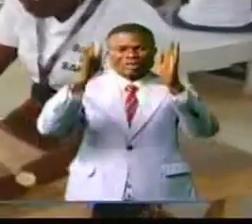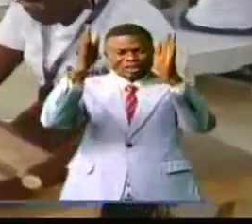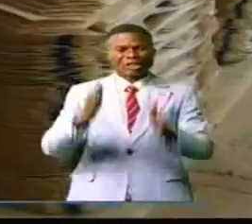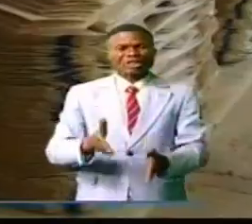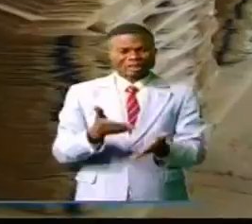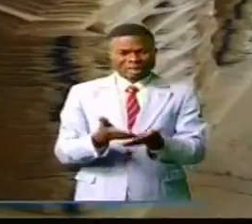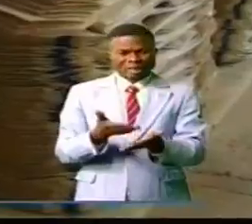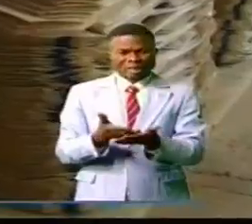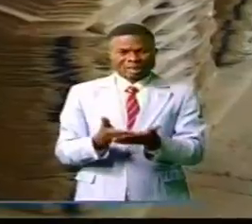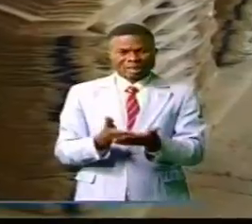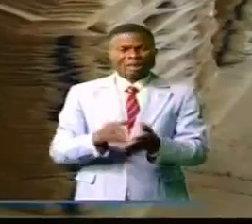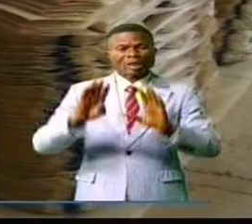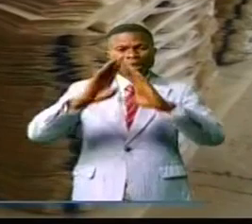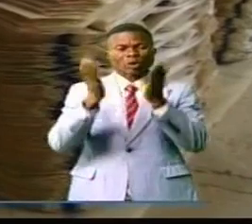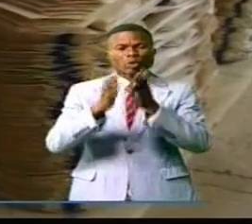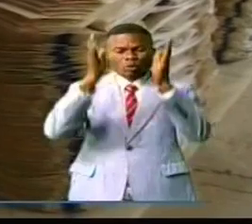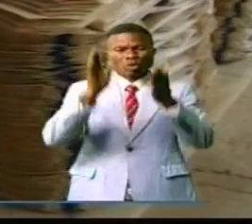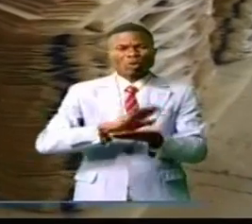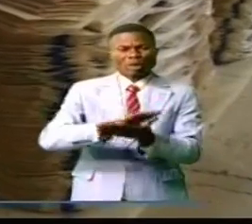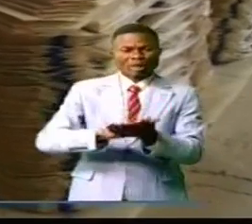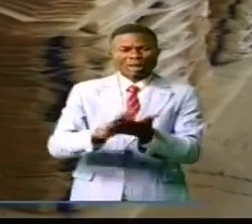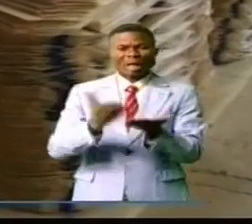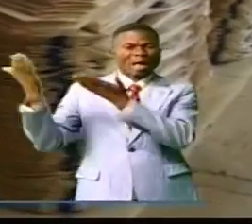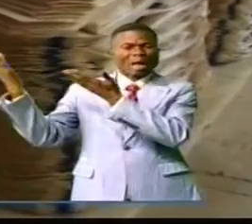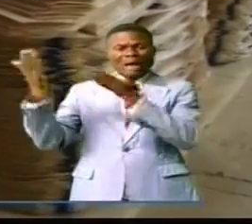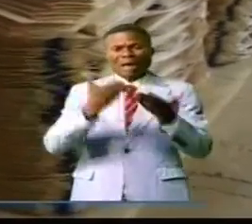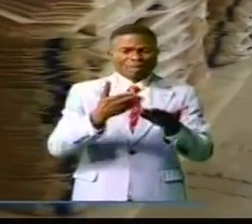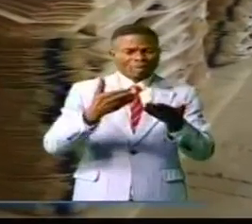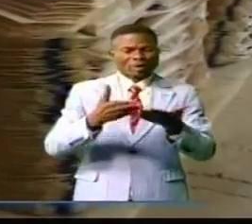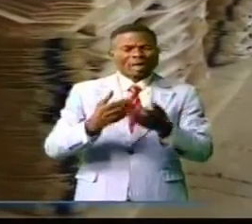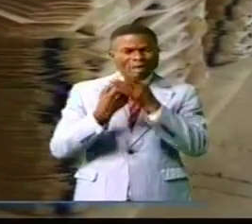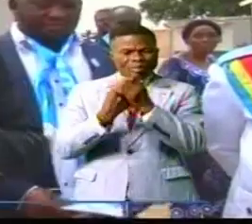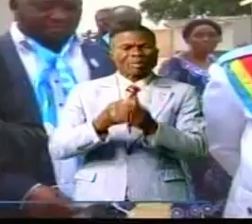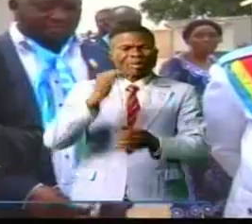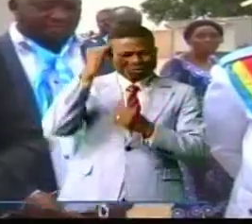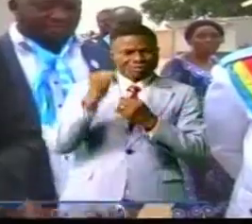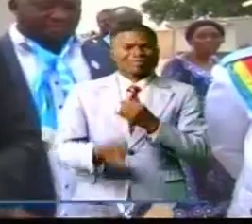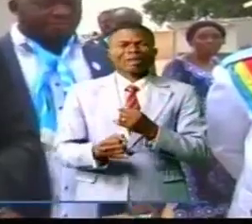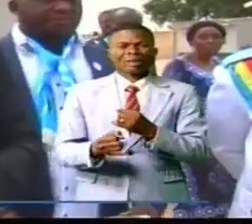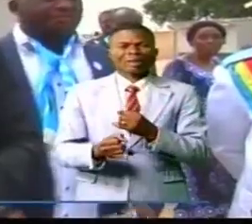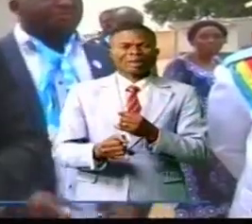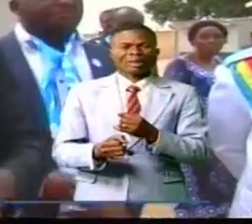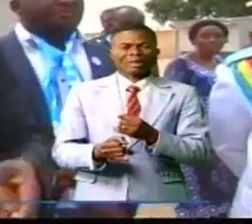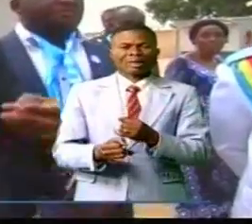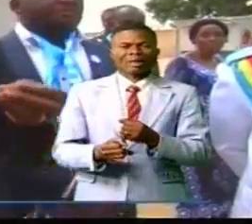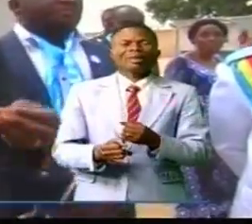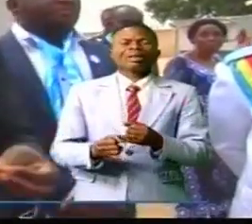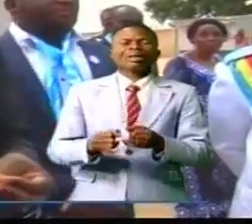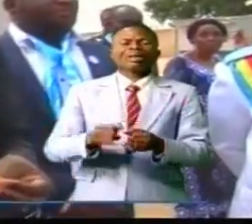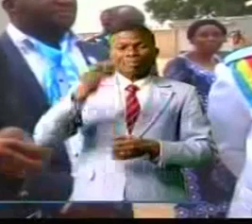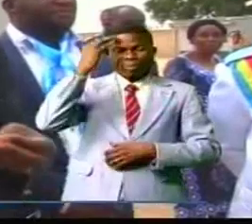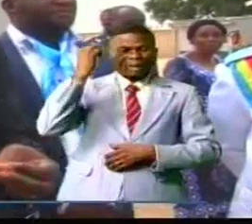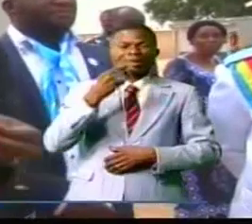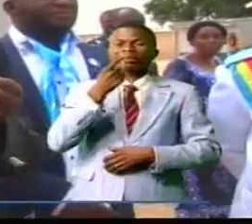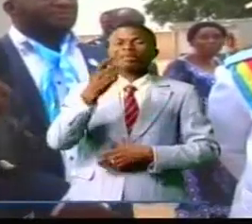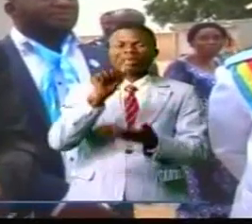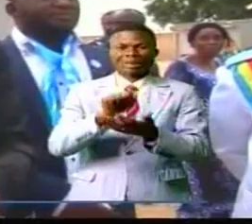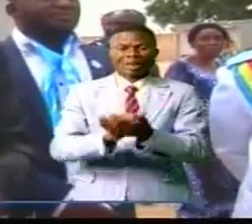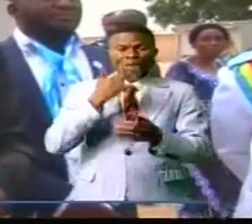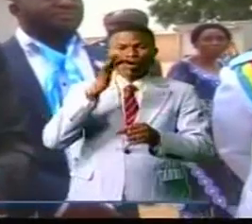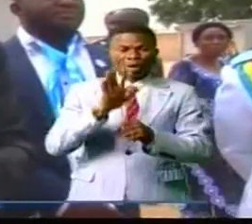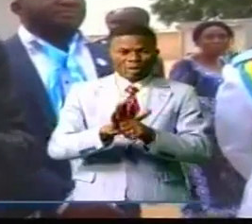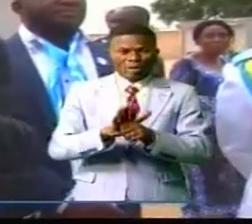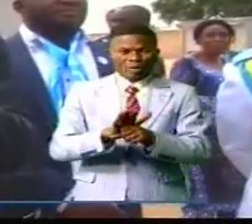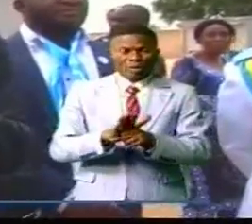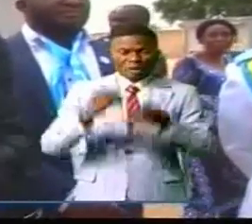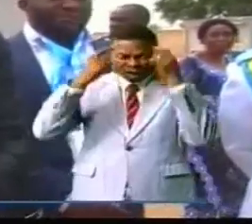emballages. Tous les sacs de ciment importés en RDC vivent certainement leurs derniers jours, a lâché Julien Paluku, qui a promis qu'une